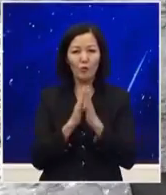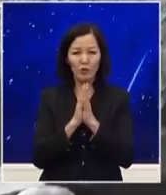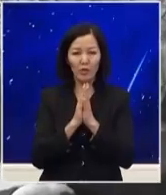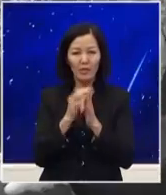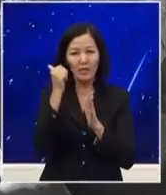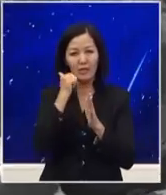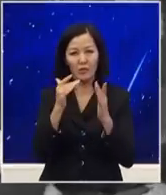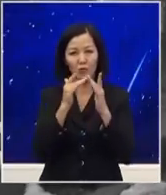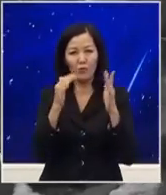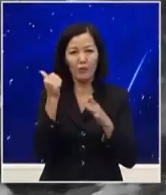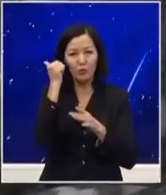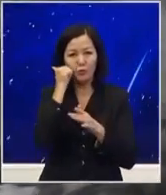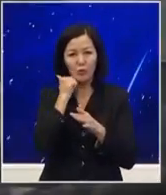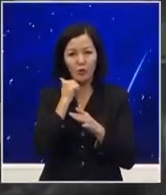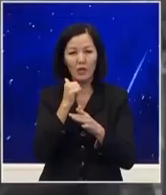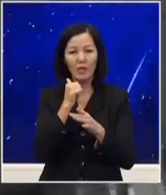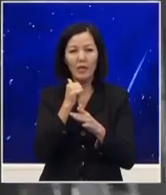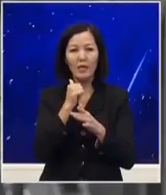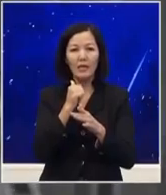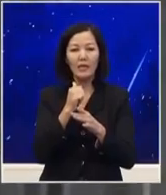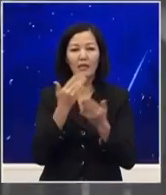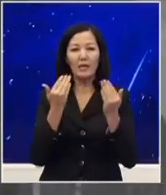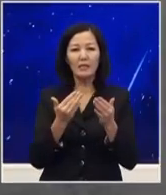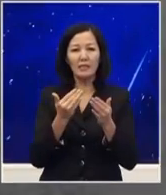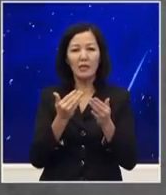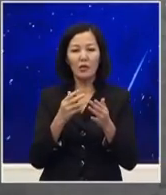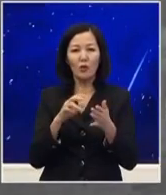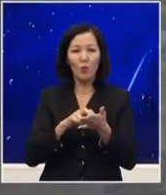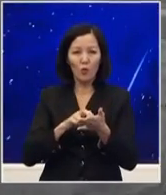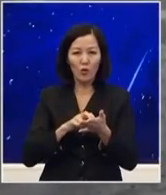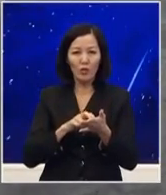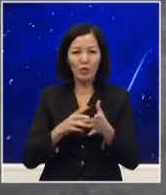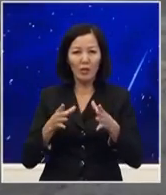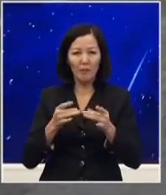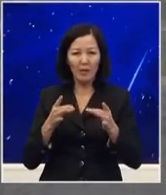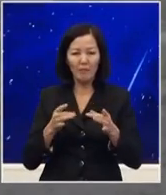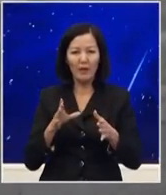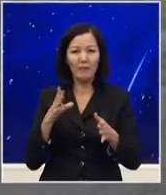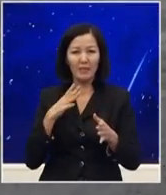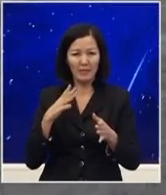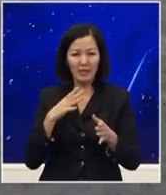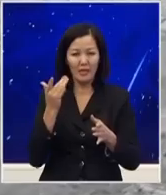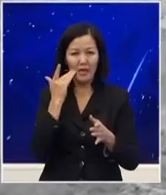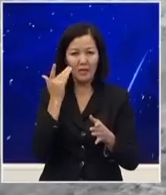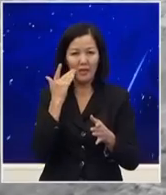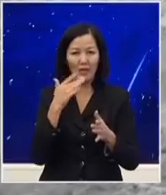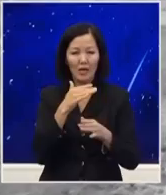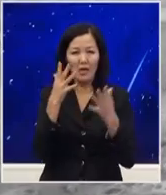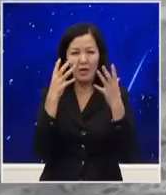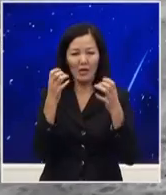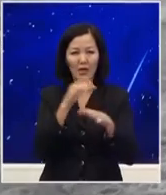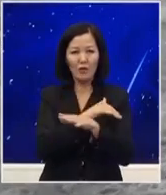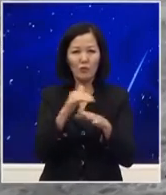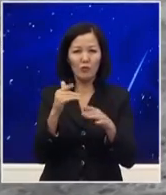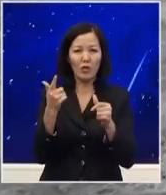Ескі көпірдің екеуі де тозған, уақыты озған. Сенімсізтін. Батпақтан көз ашпайтын жолдарын, қараңғы көшелерін, аты бар